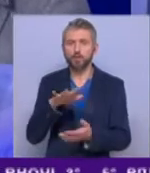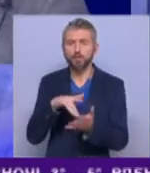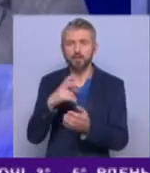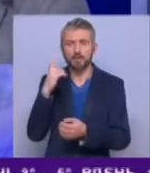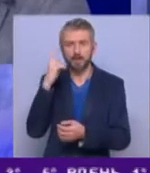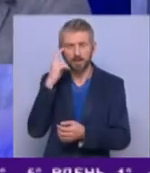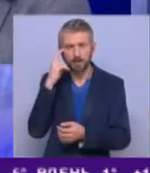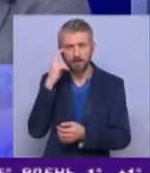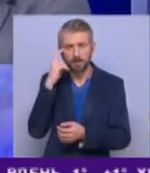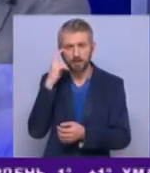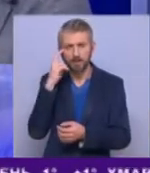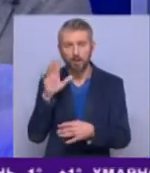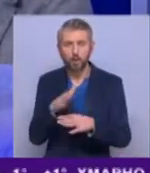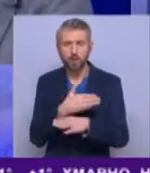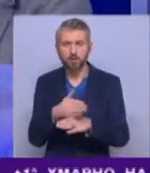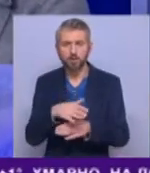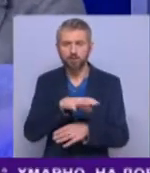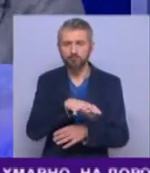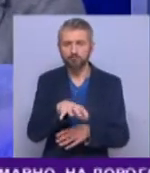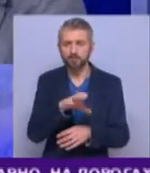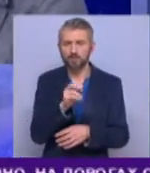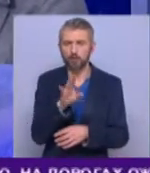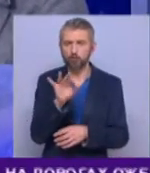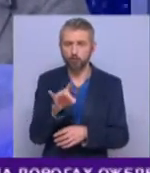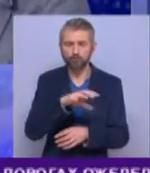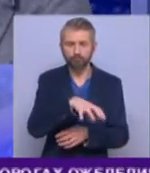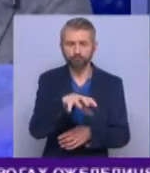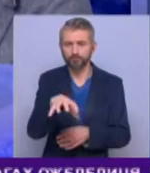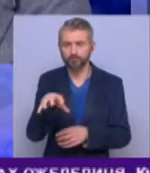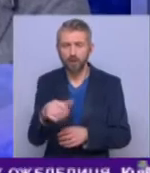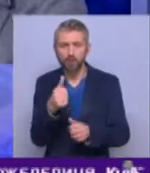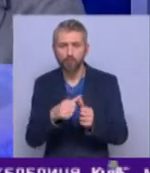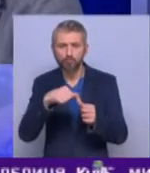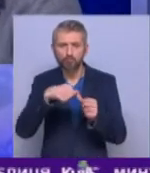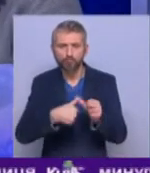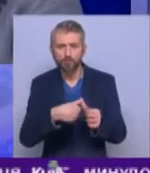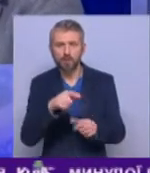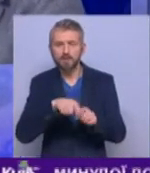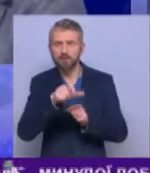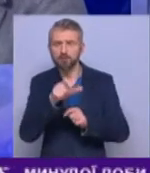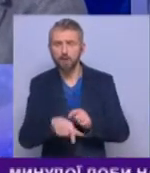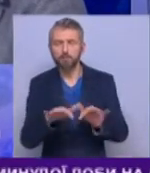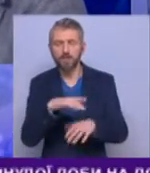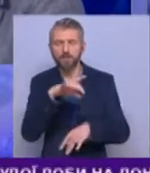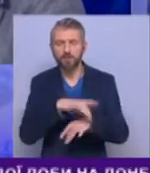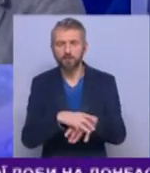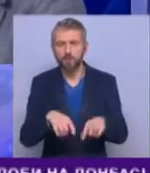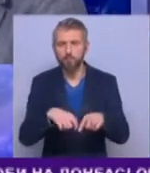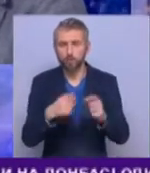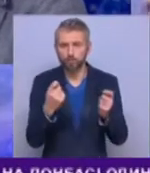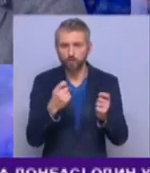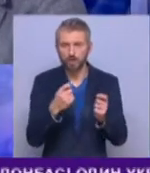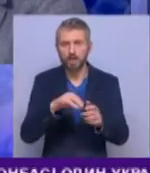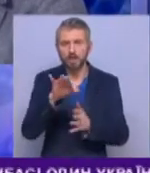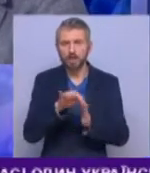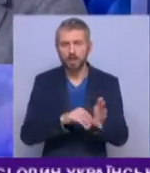Києва розбита на так звані сектори. За кожним сектором закріплений інспектор з благоустрою. Він в разі виявлення порушень